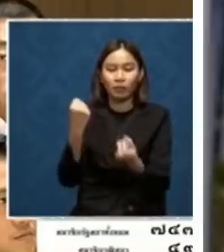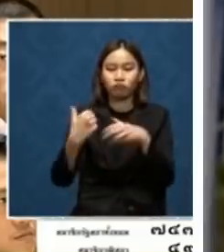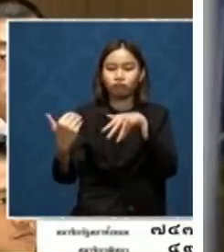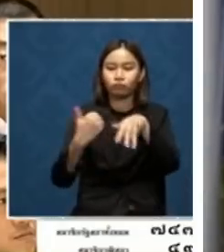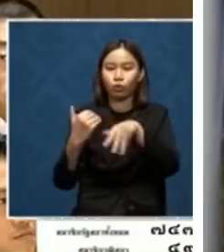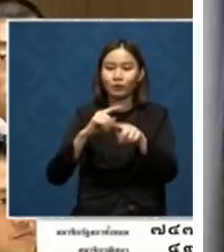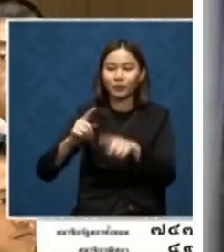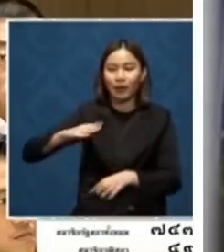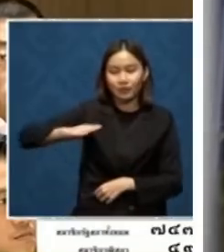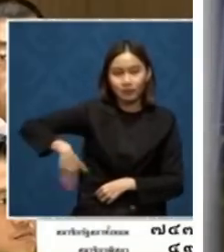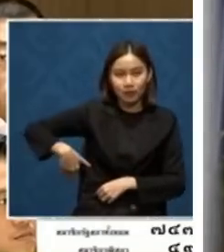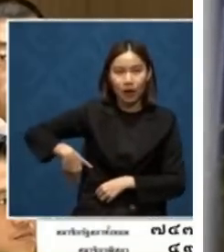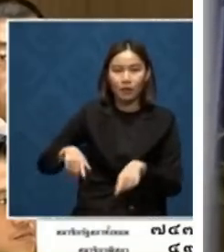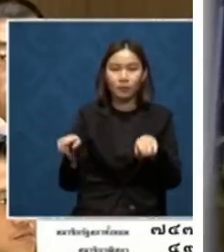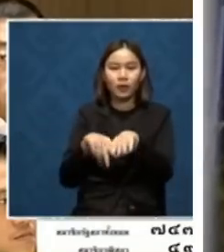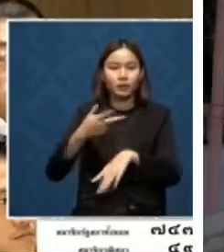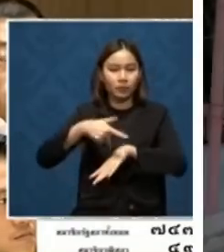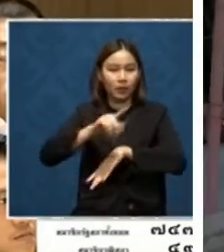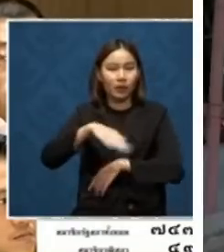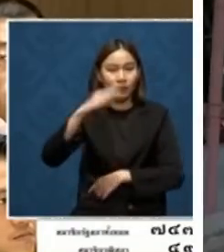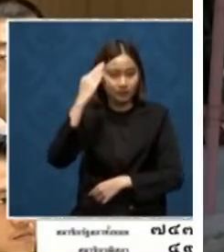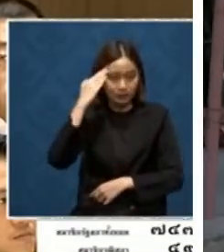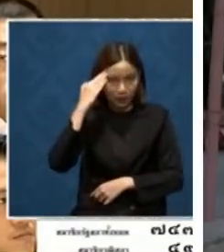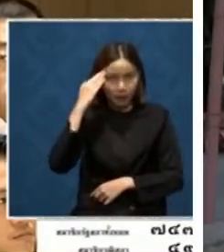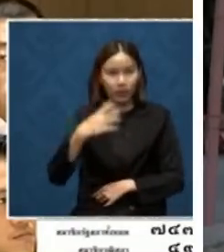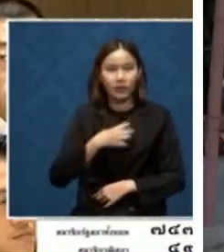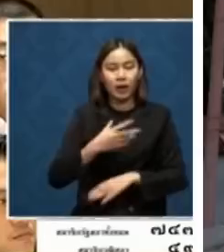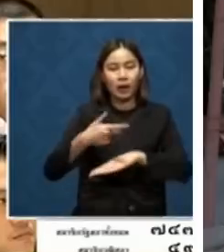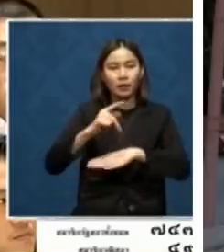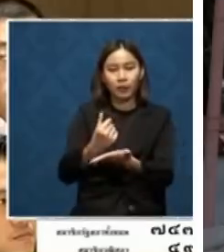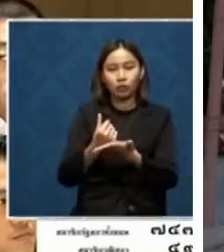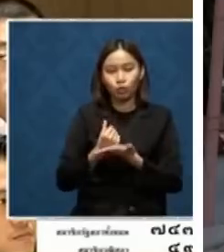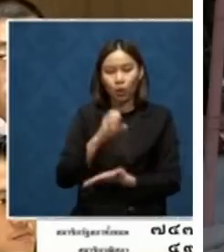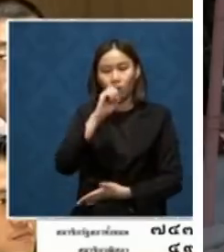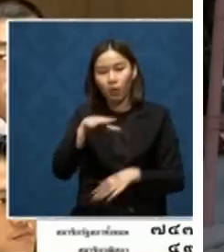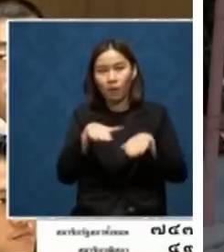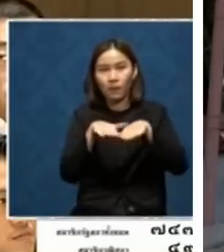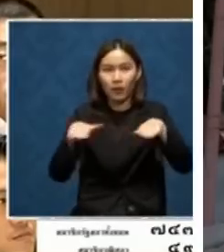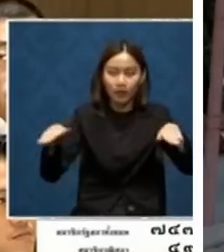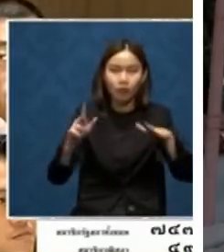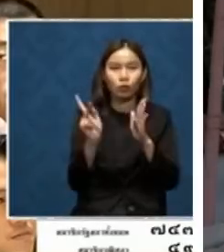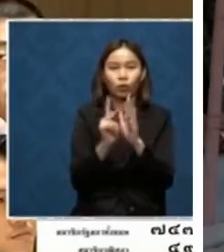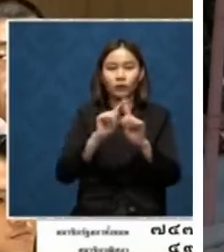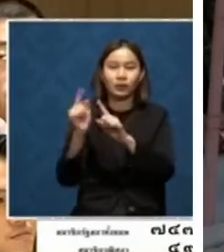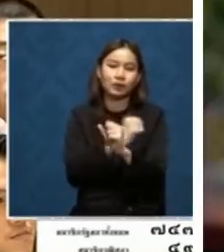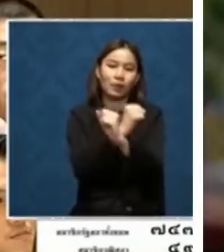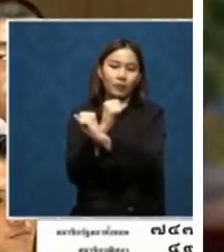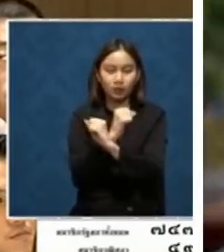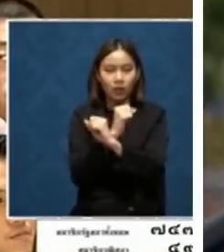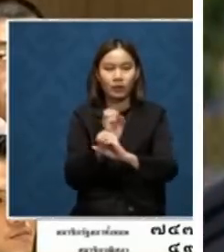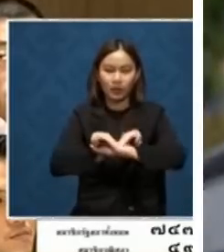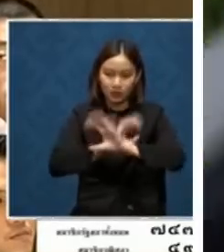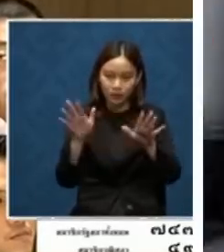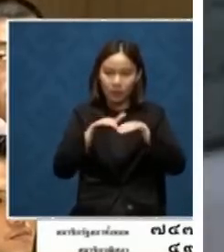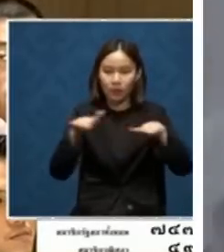นั้นล่าช้าอย่างที่ท่านประธานทราบอยู่ในเวลานี้ฉะนั้นขอให้ท่านประธานช่วยระบุมาตรการรักษาความปลอดภัยให้ชัดเจนและก็เป็น